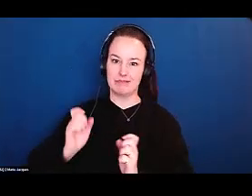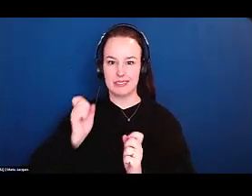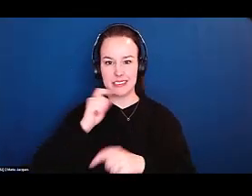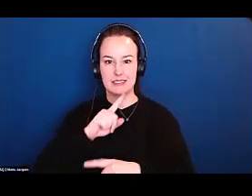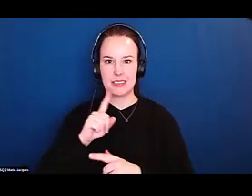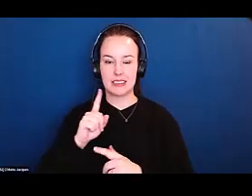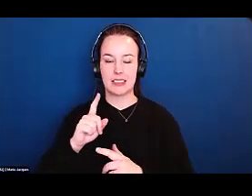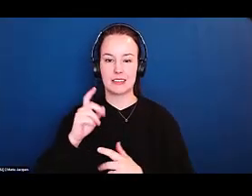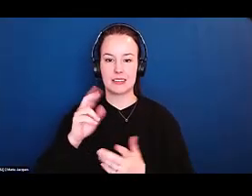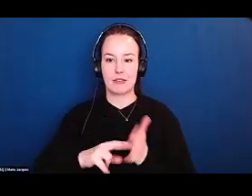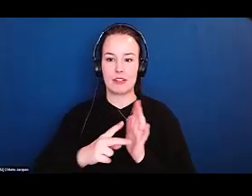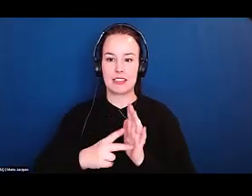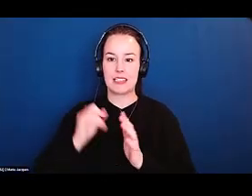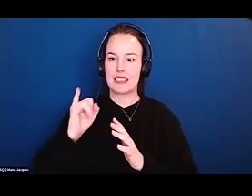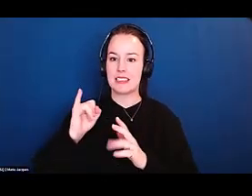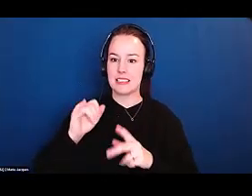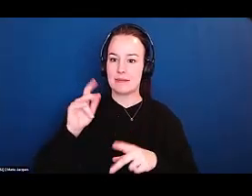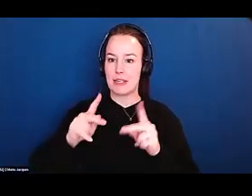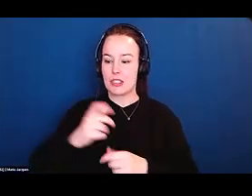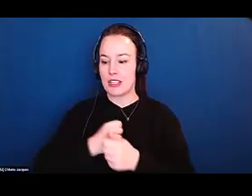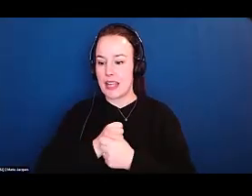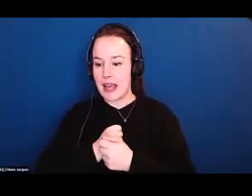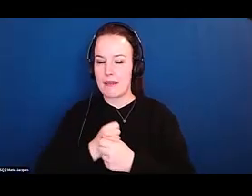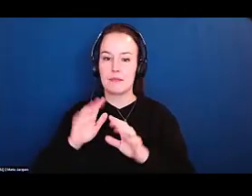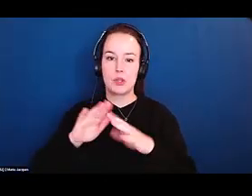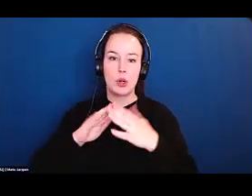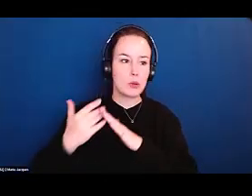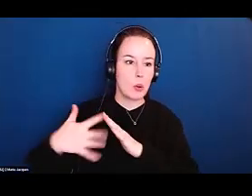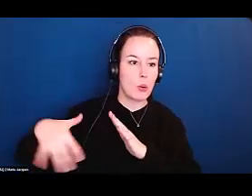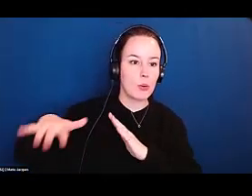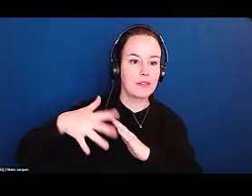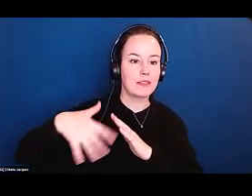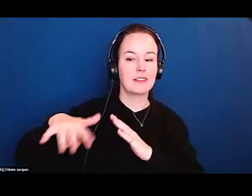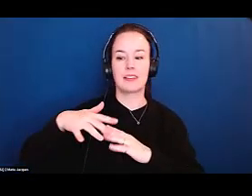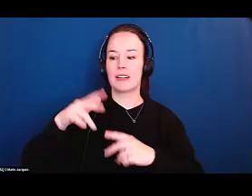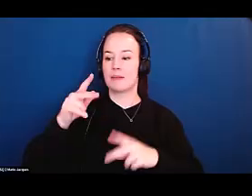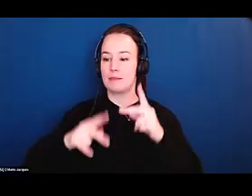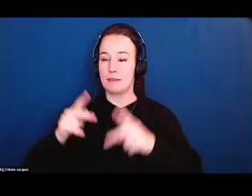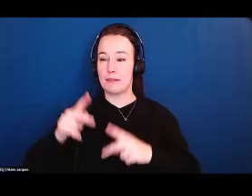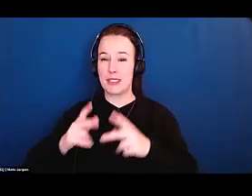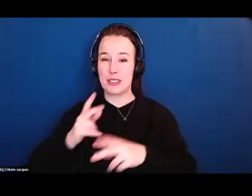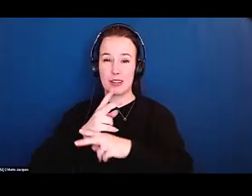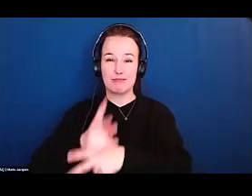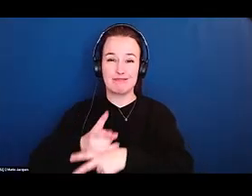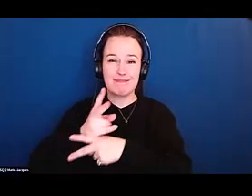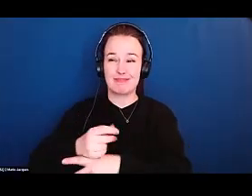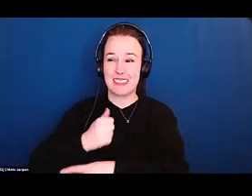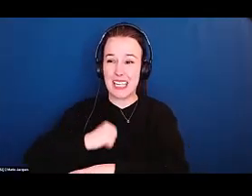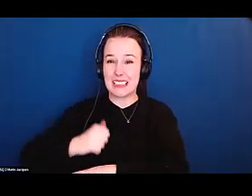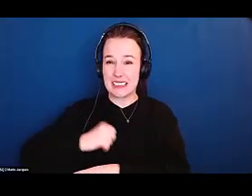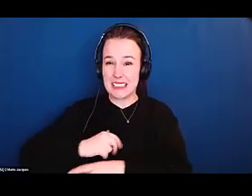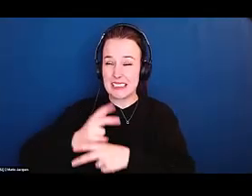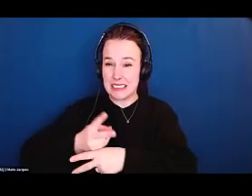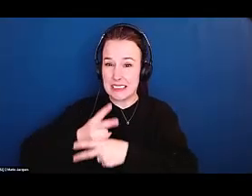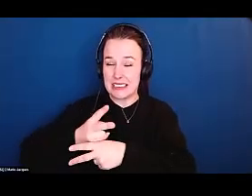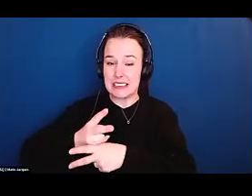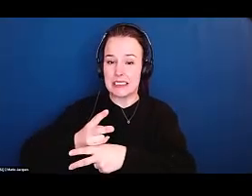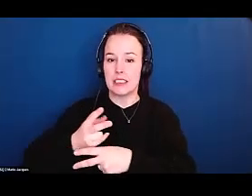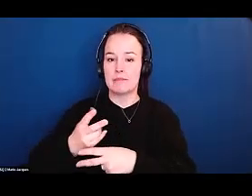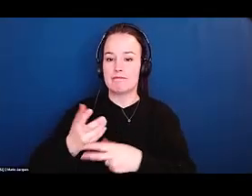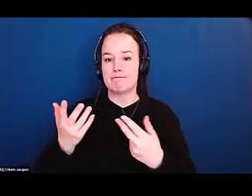c'est difficile pour les personnes qui meurent et pour les personnes qui les aiment et pour la communauté et pour le personnel qui essaye de les